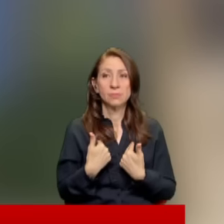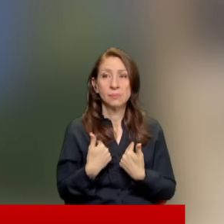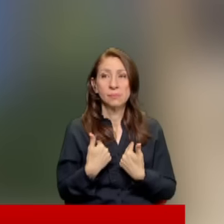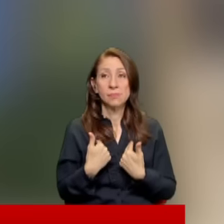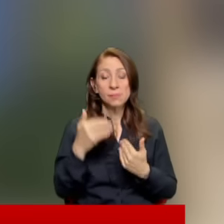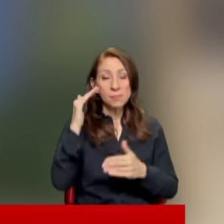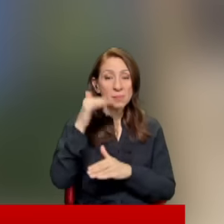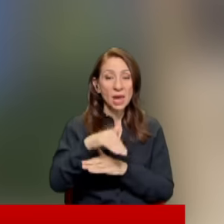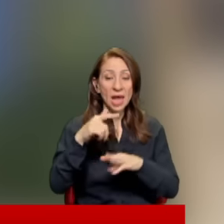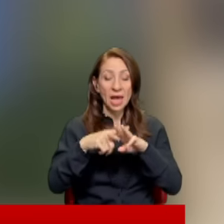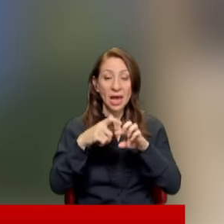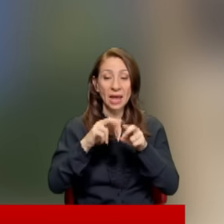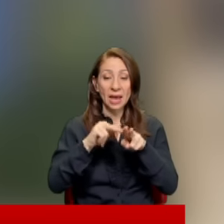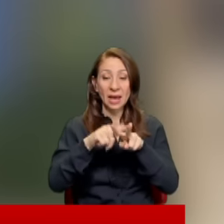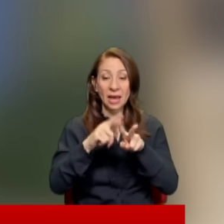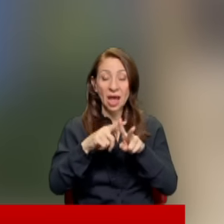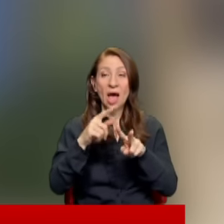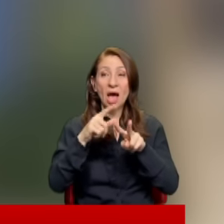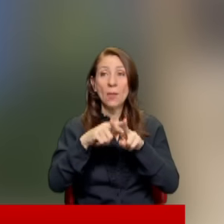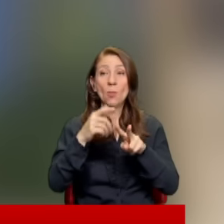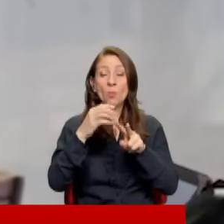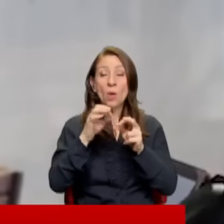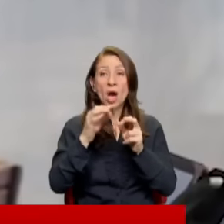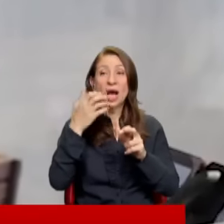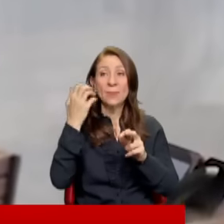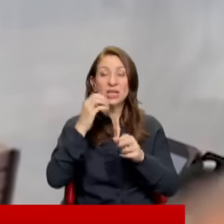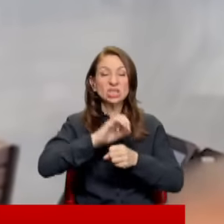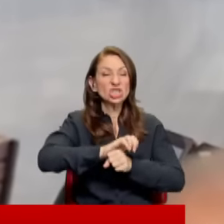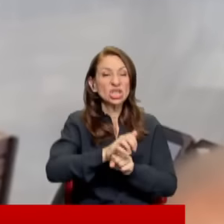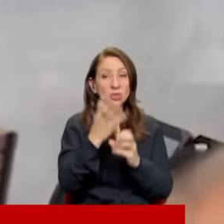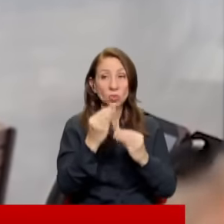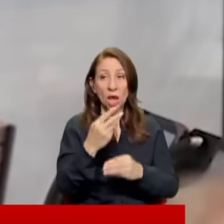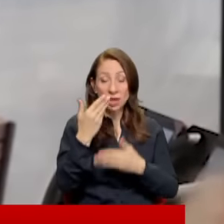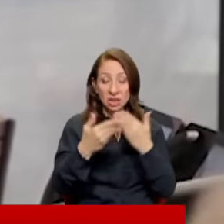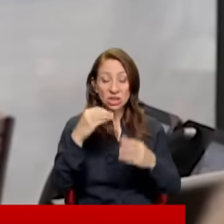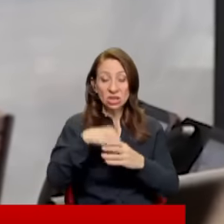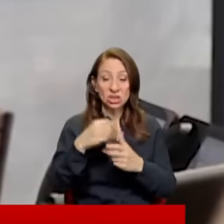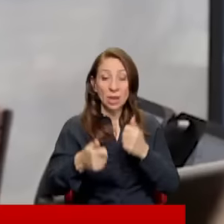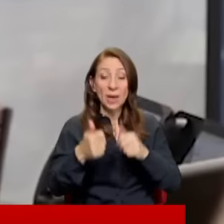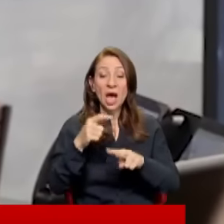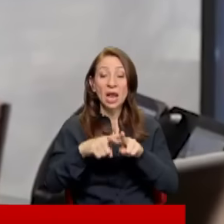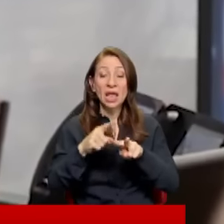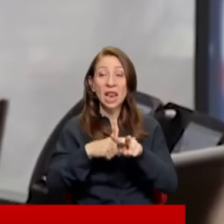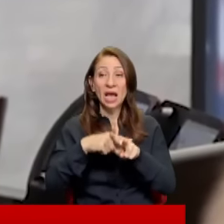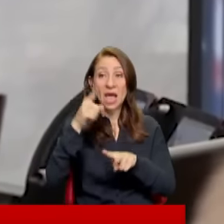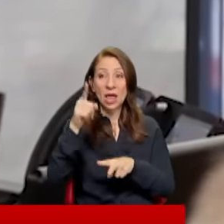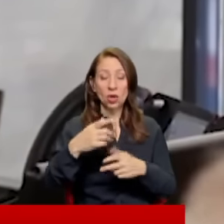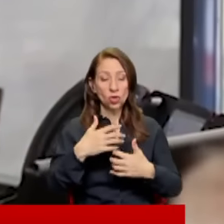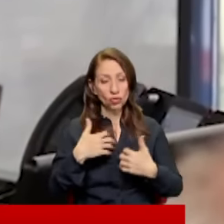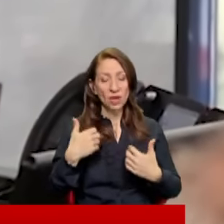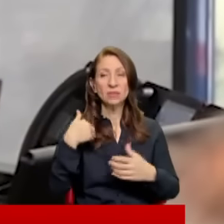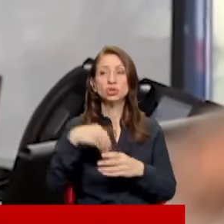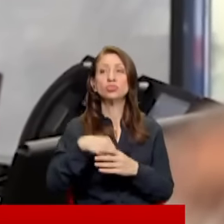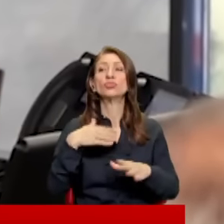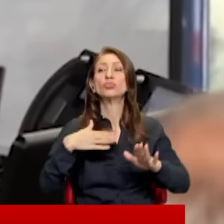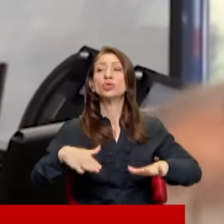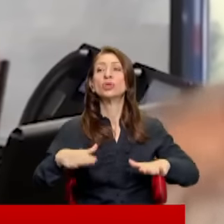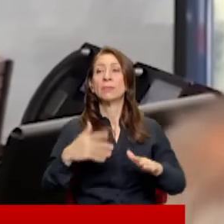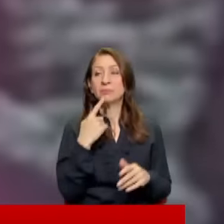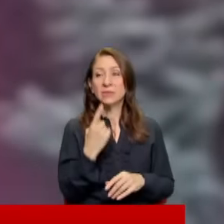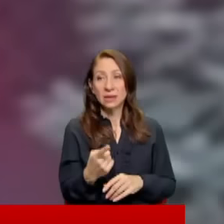mağdur Erkan Doğan Ayhan Bora Kaplan tarafından işkence gördüğünü anlatırken İçişleri Bakanı Ali Yerlikaya güvendiğim için buradayım